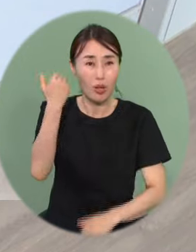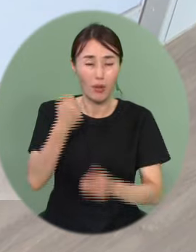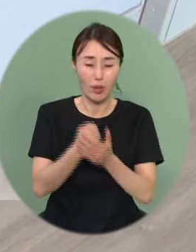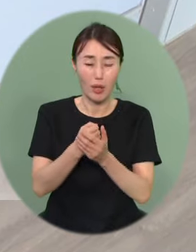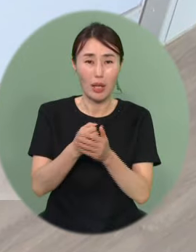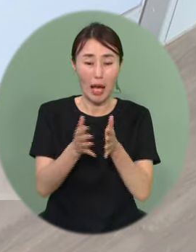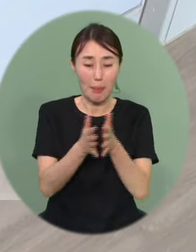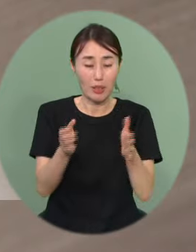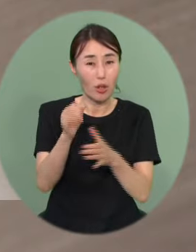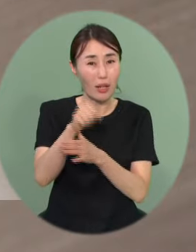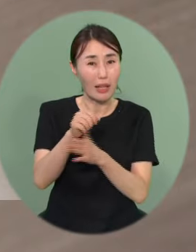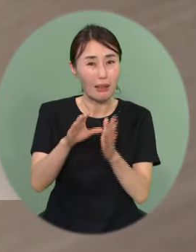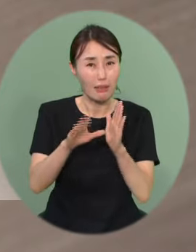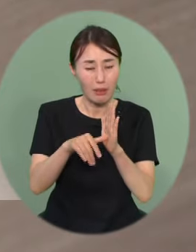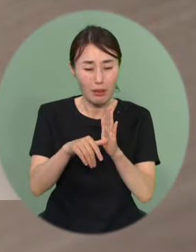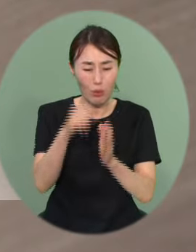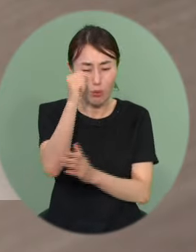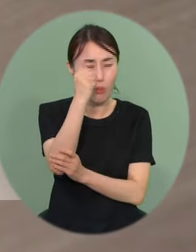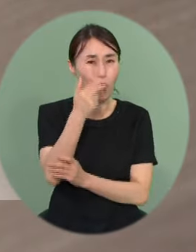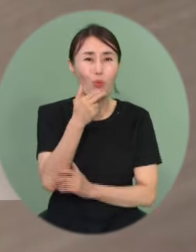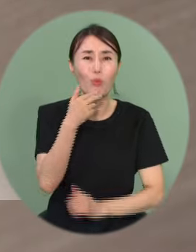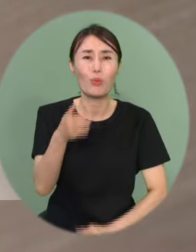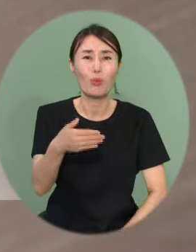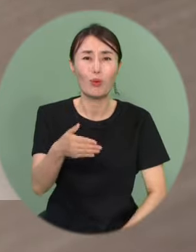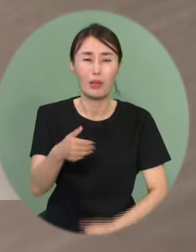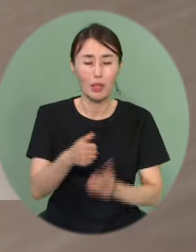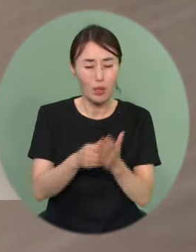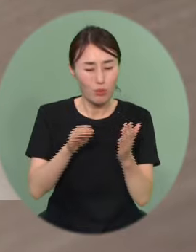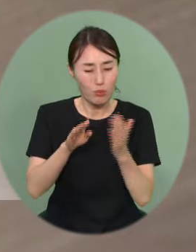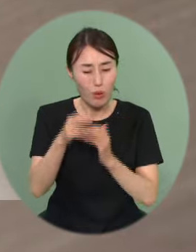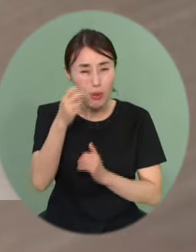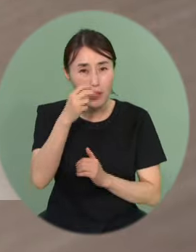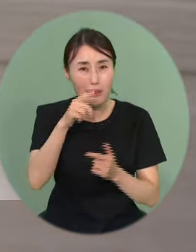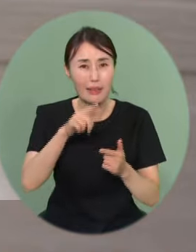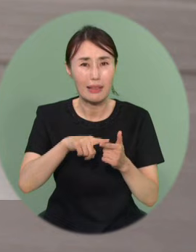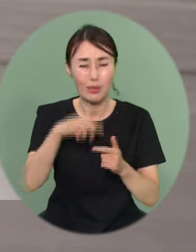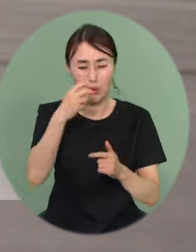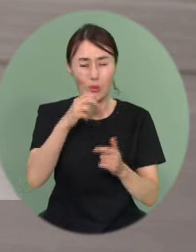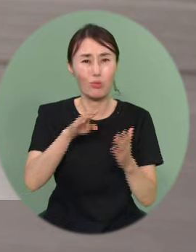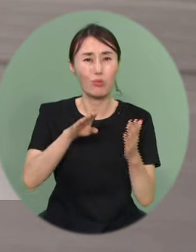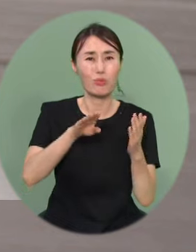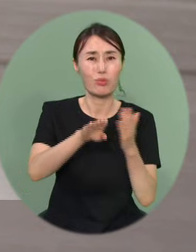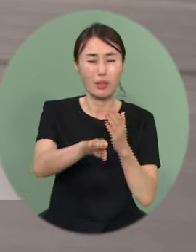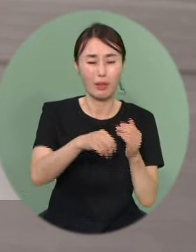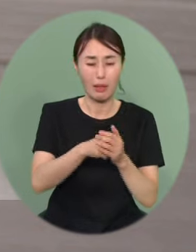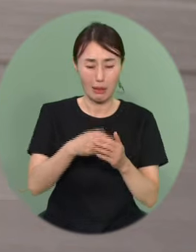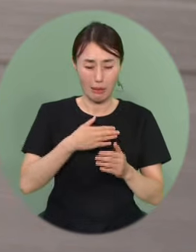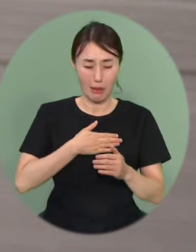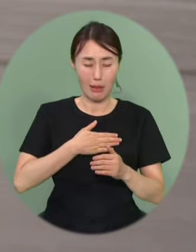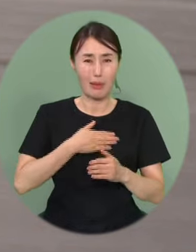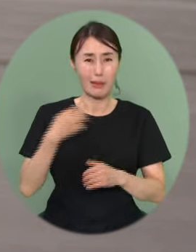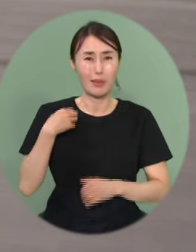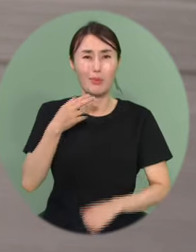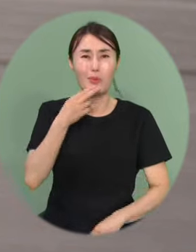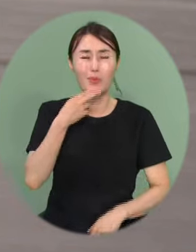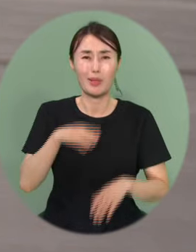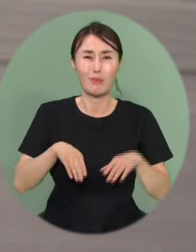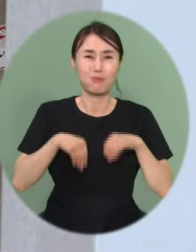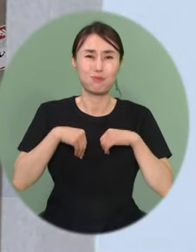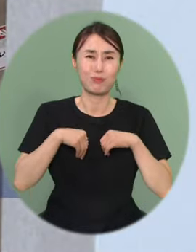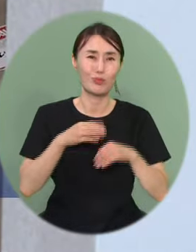중공승인 당시에는 곰팡이를 발견하지 못했다며 사후 관리에 대한 점검 이후에 이렇다의 대책을 내놓지 못하고